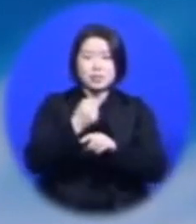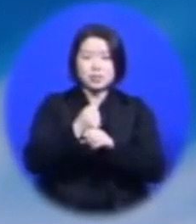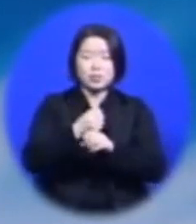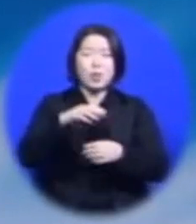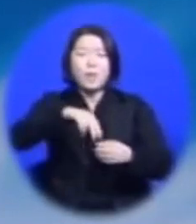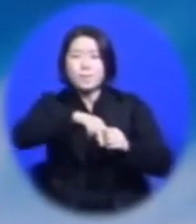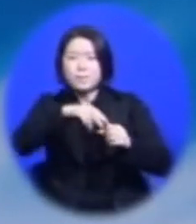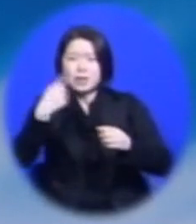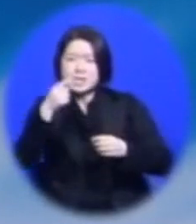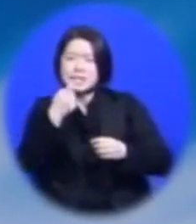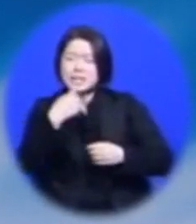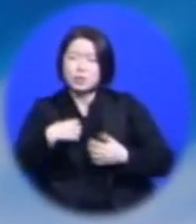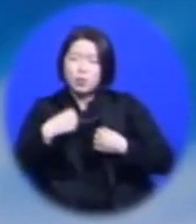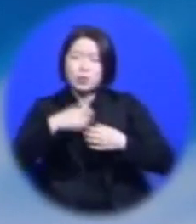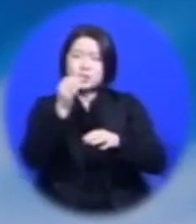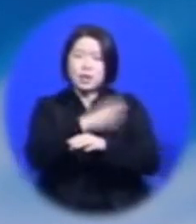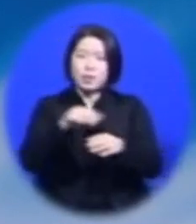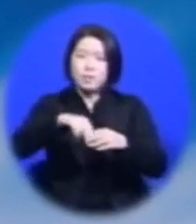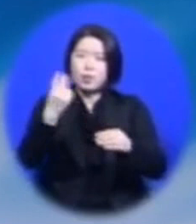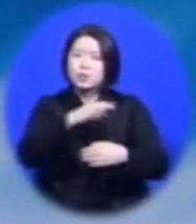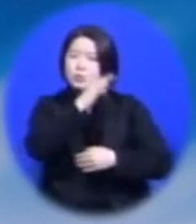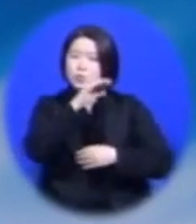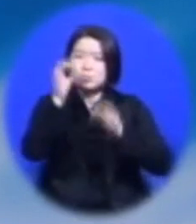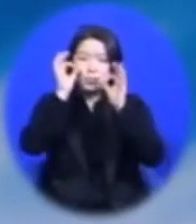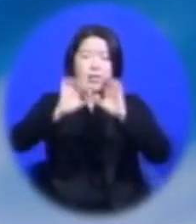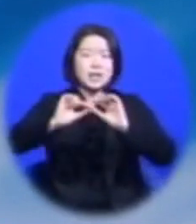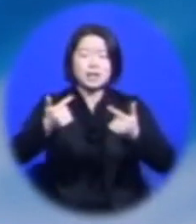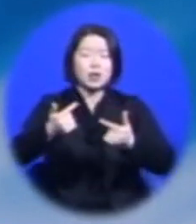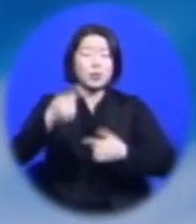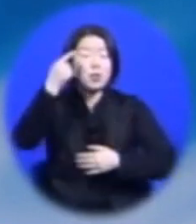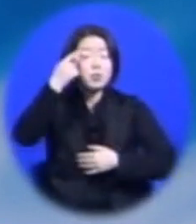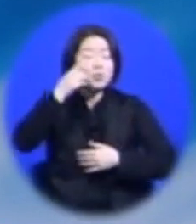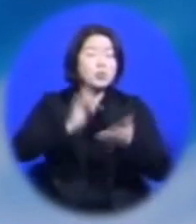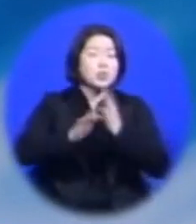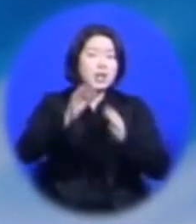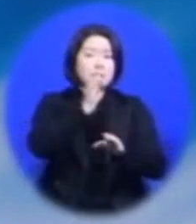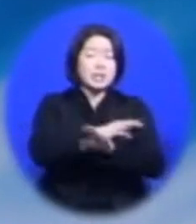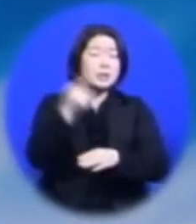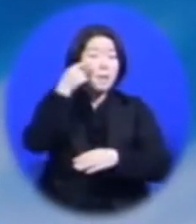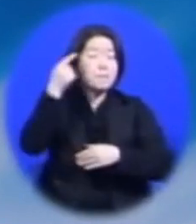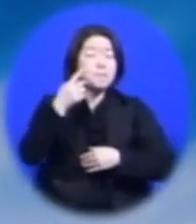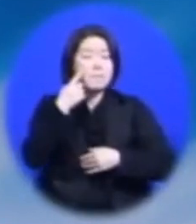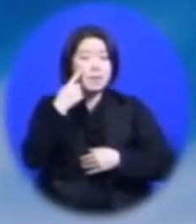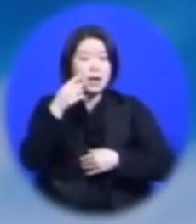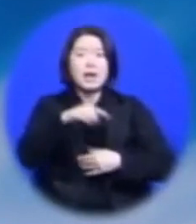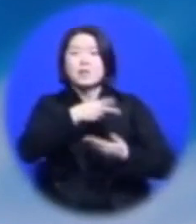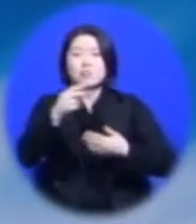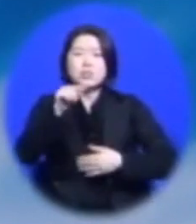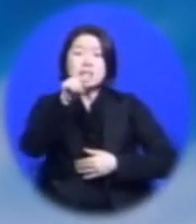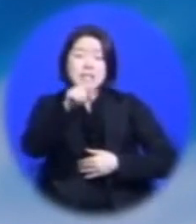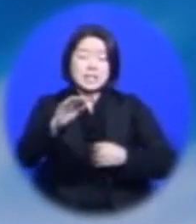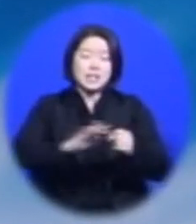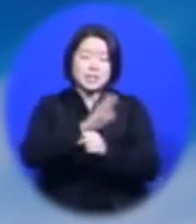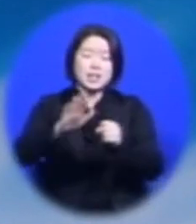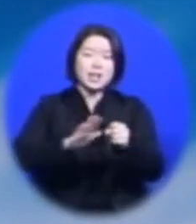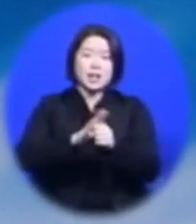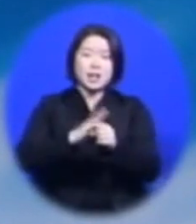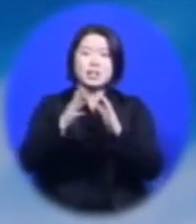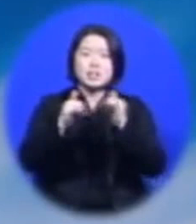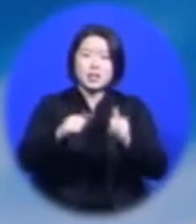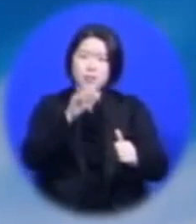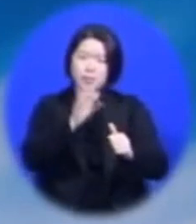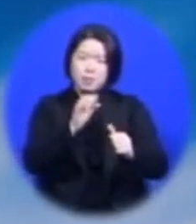벌거벗은 수치를 보이지 않게 하고 안약을 사서 눈에 발라보게 하라. 무릇 내가 사랑하는 자를 책망하여